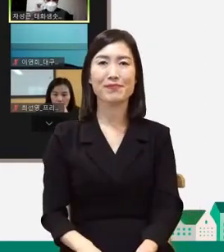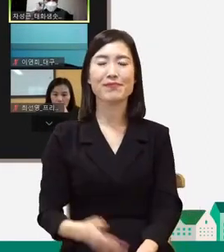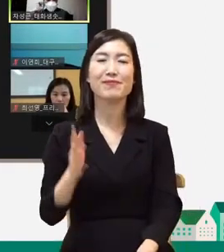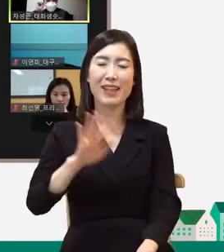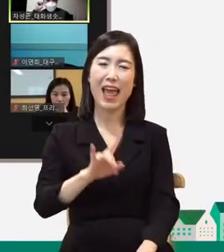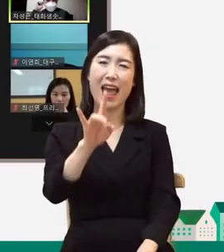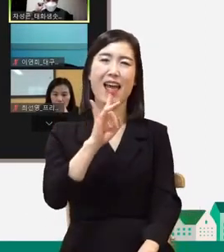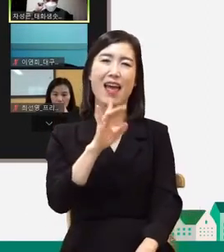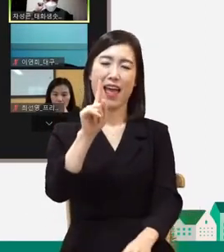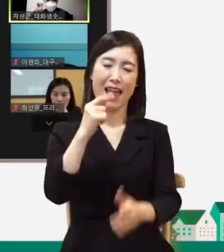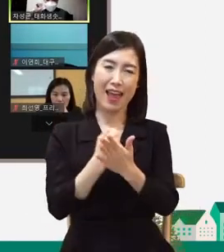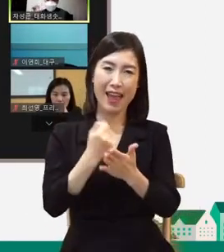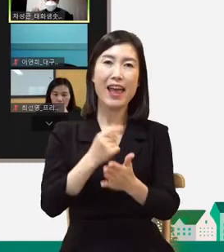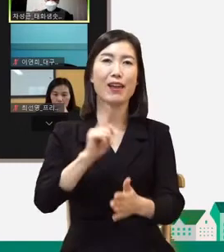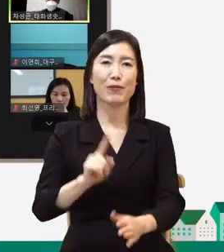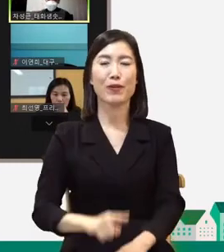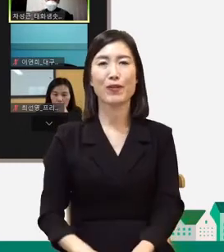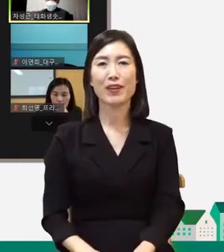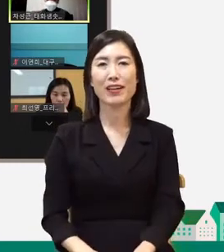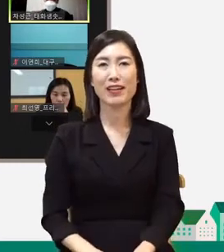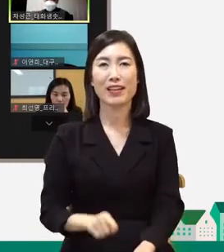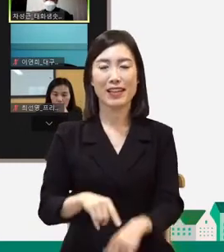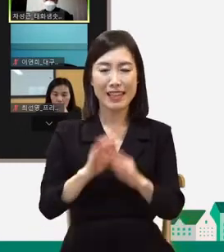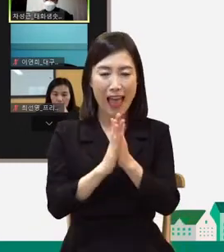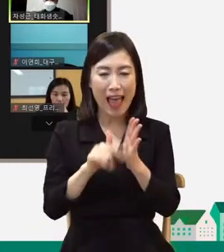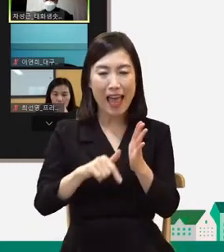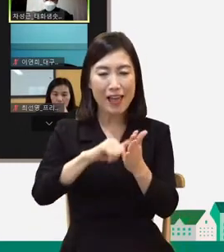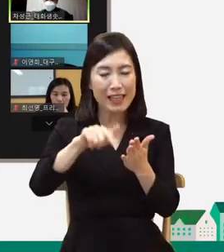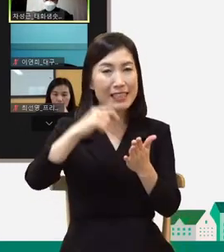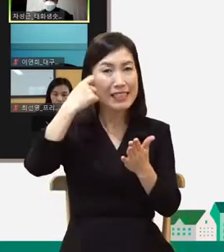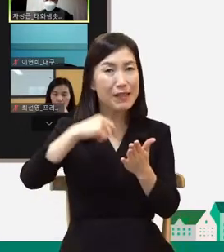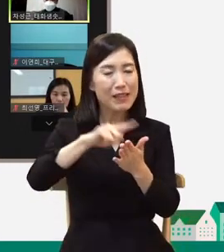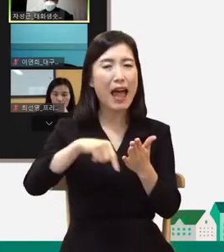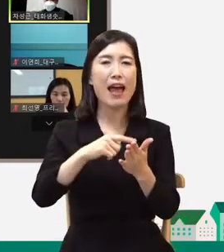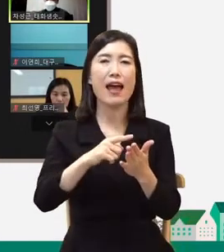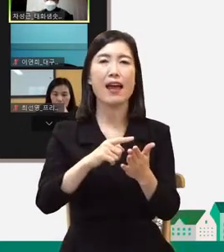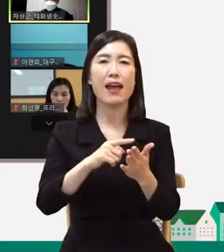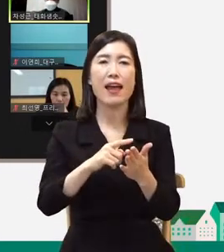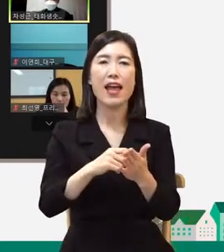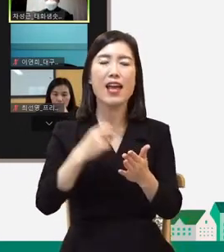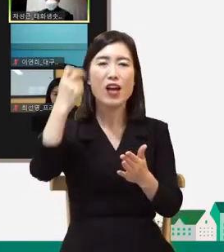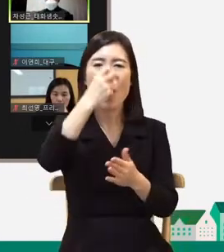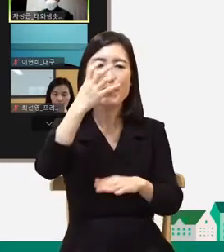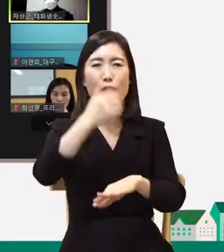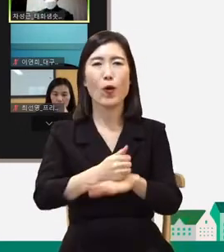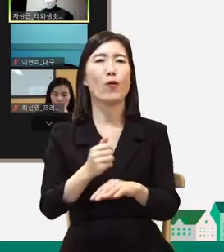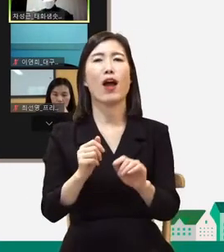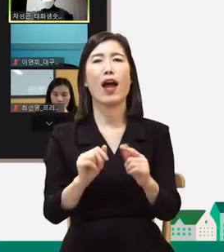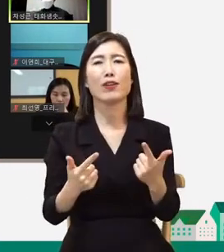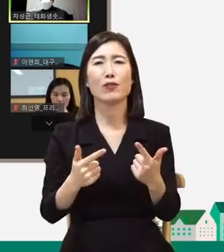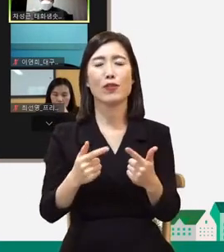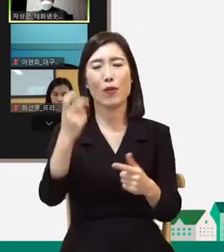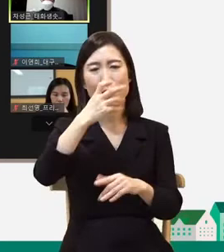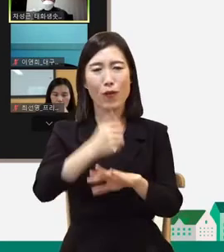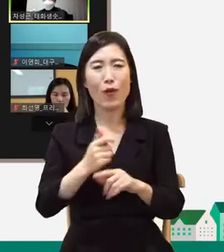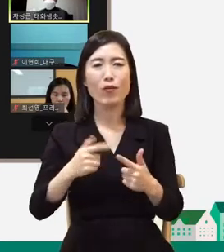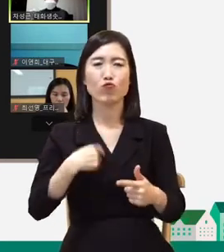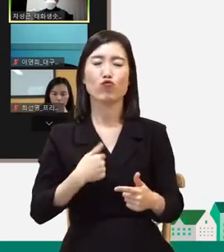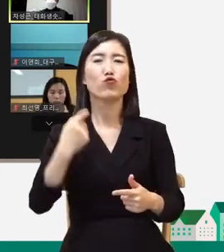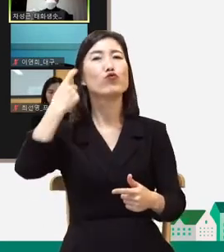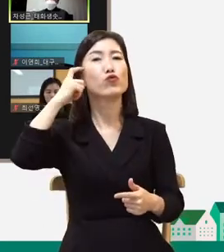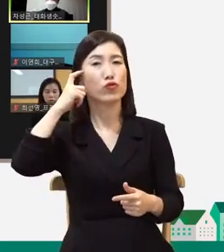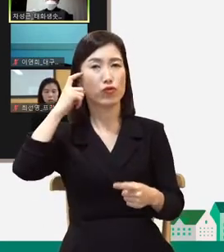아쉬웠던 점은 이게 대부분 주관적인 그런 의견들이 물리적인 공간에 대한 의견이 굉장히 많았던 것